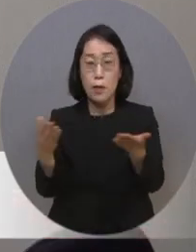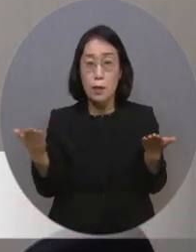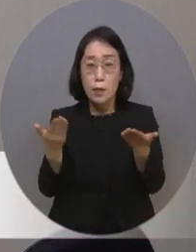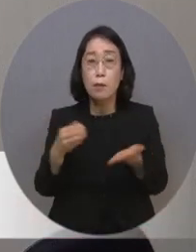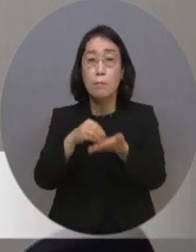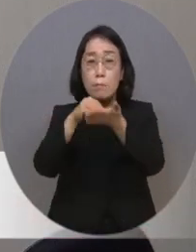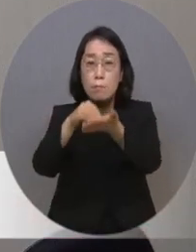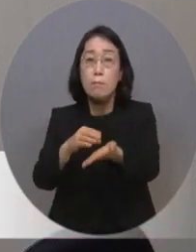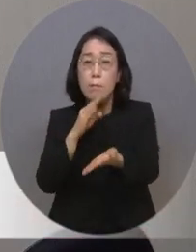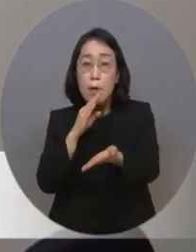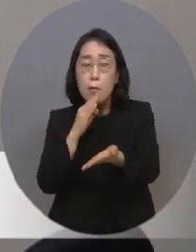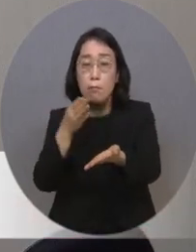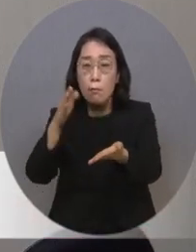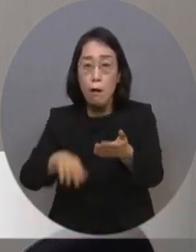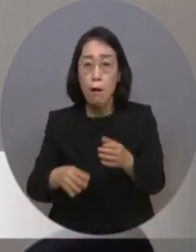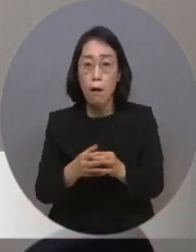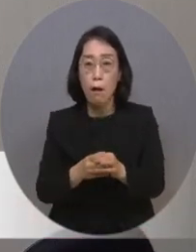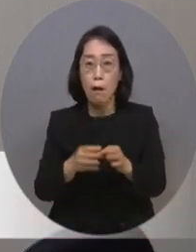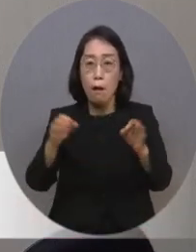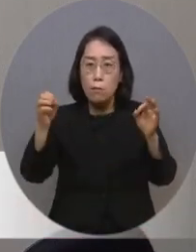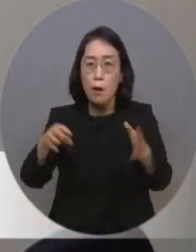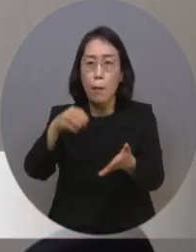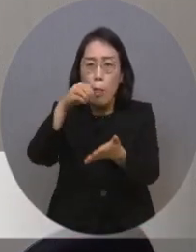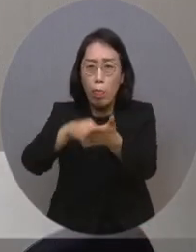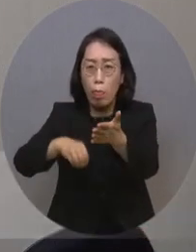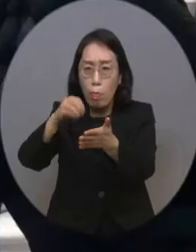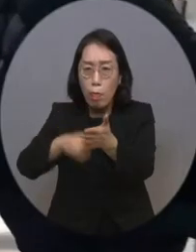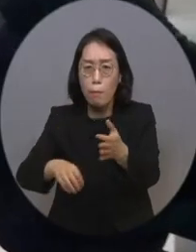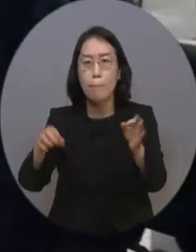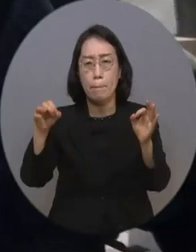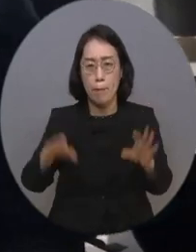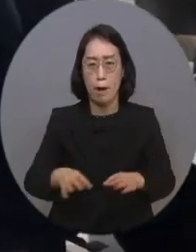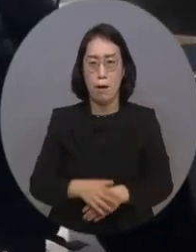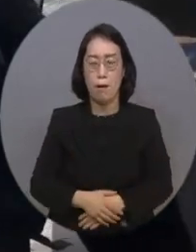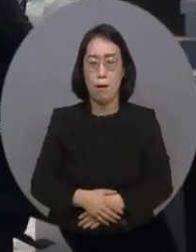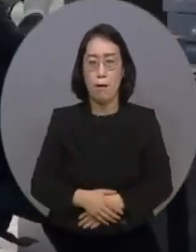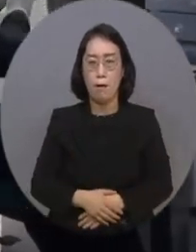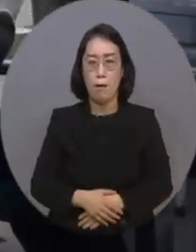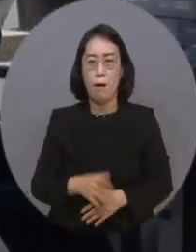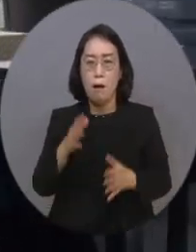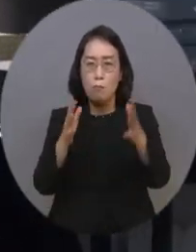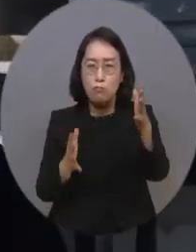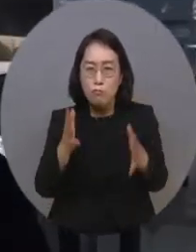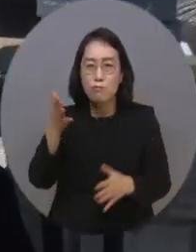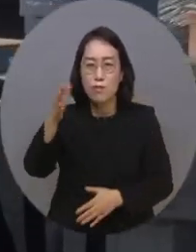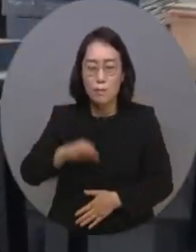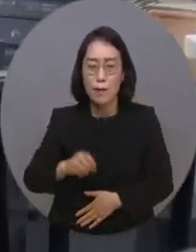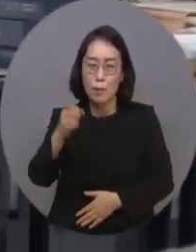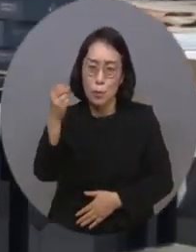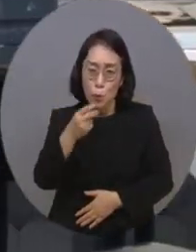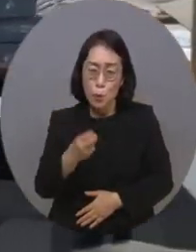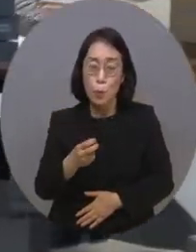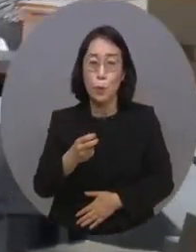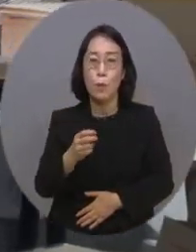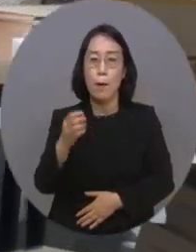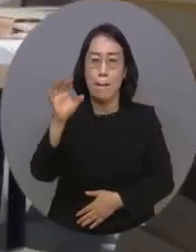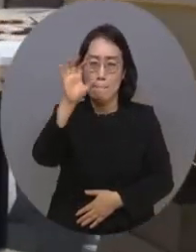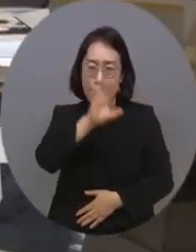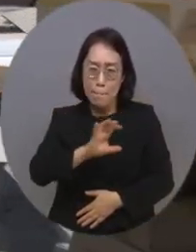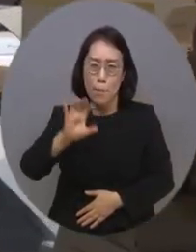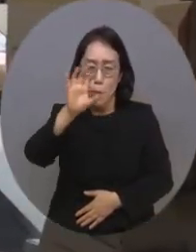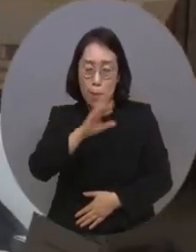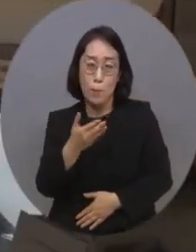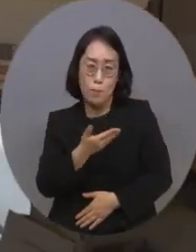장애인 취업이 잘 되거든요. 잘 되는데 생각보다 유지가 안 돼요. 서툴지만 무한 반복을 통해 직업인의